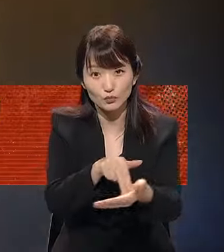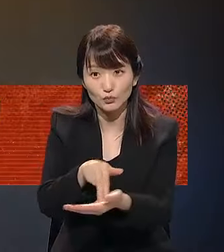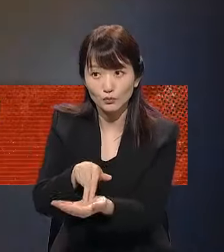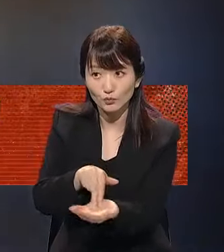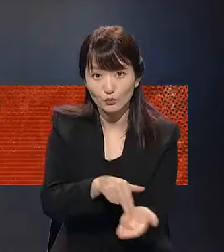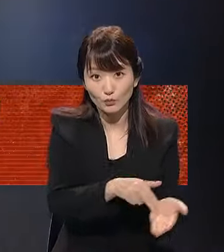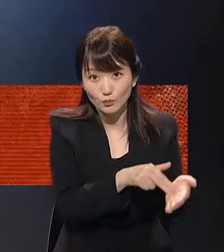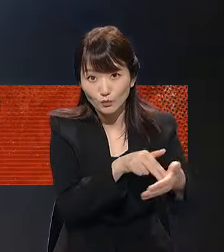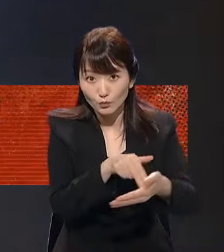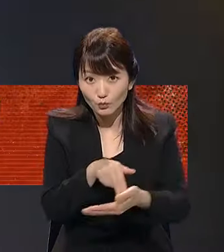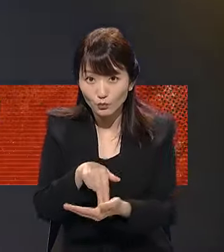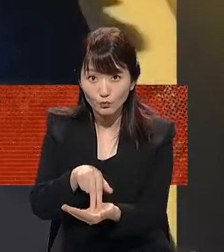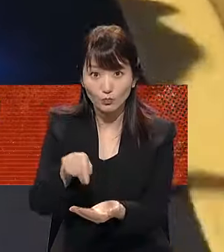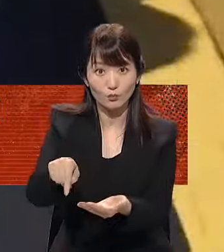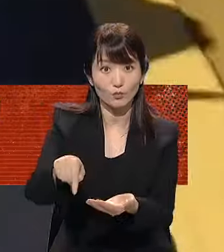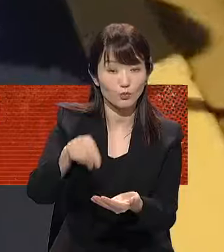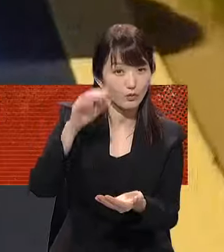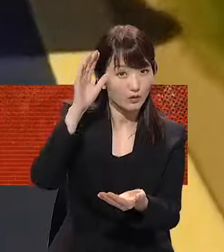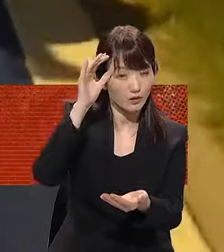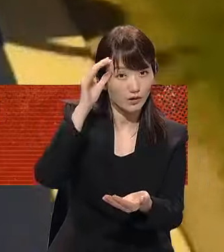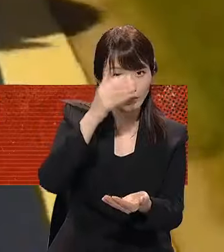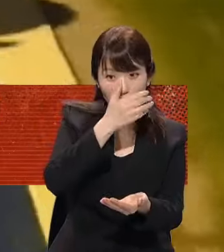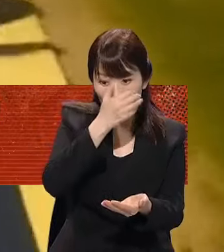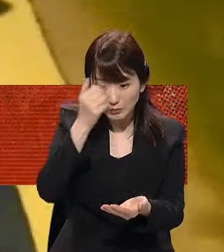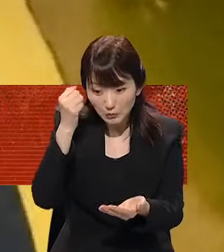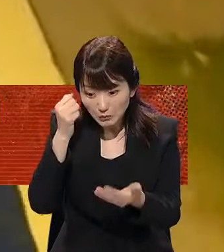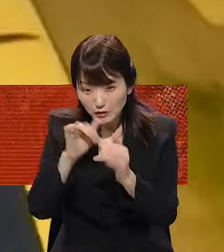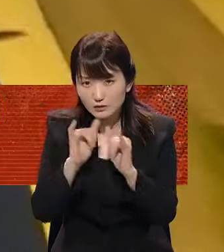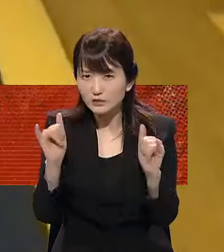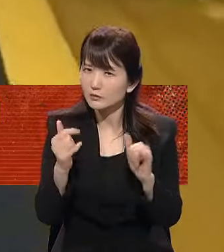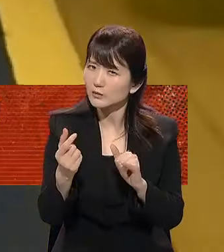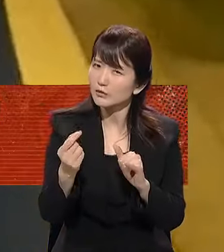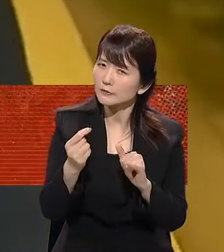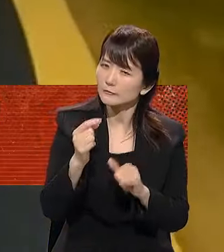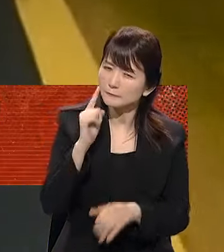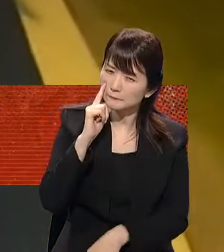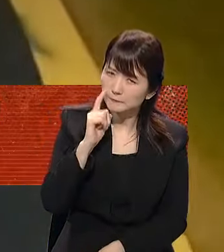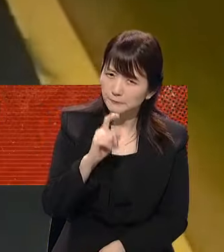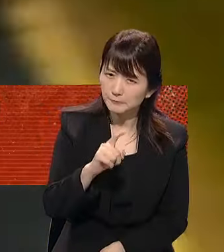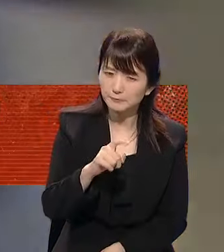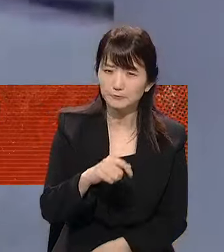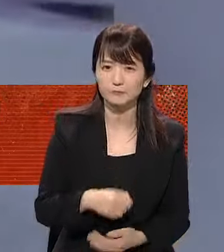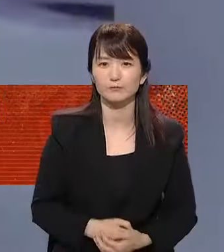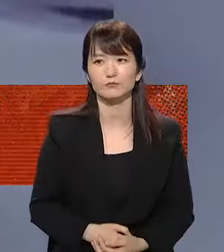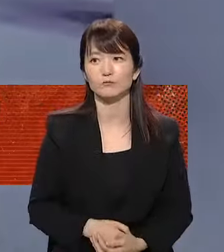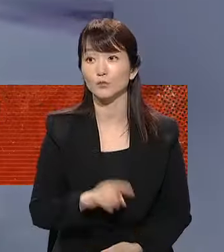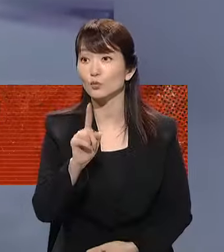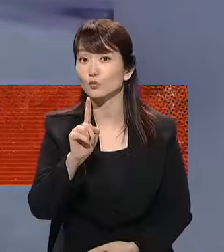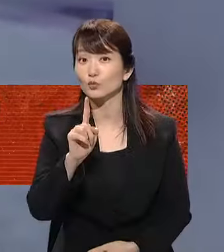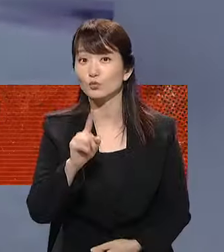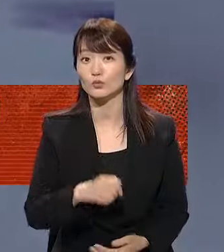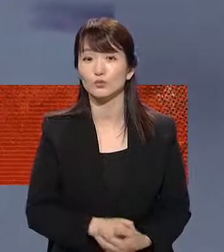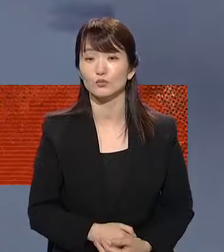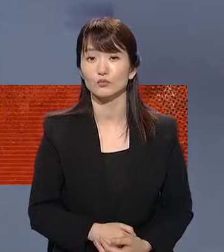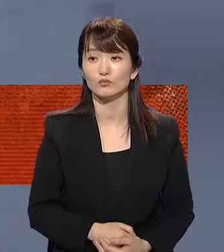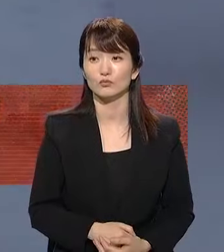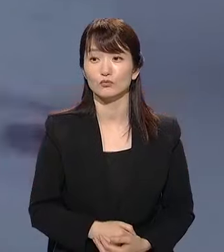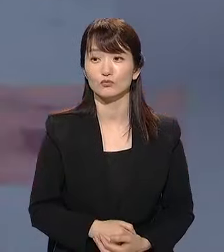거침없이 갑니다. 이 정도면 강아지의 탈을 쓴 사람이 아닌지 진지하게 의심이 드는데요. 와, 저거 어떻게 하는 거지? 네, 이렇게